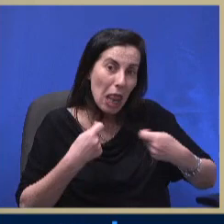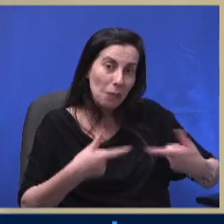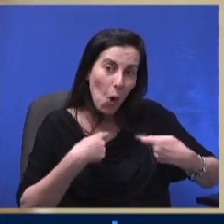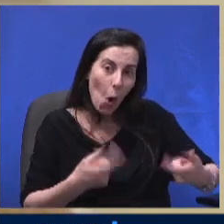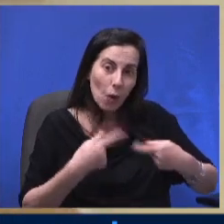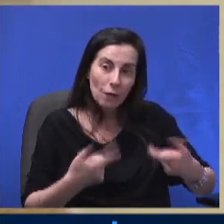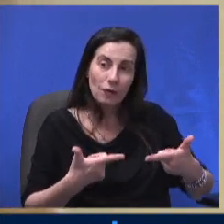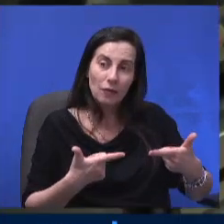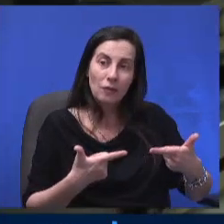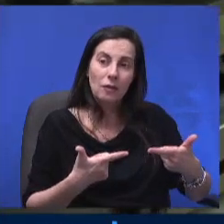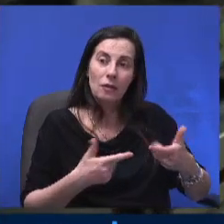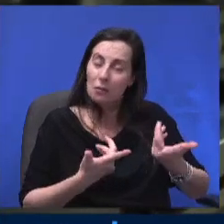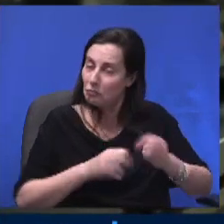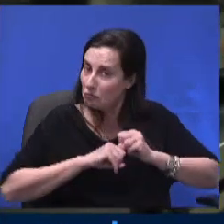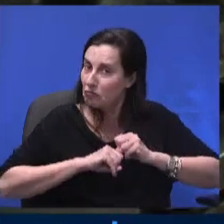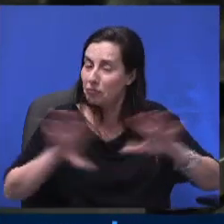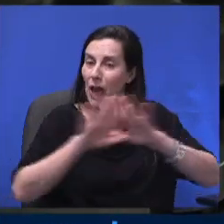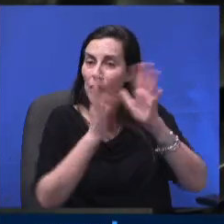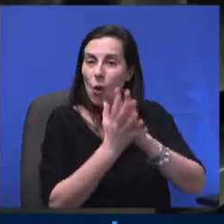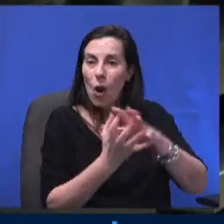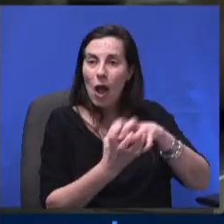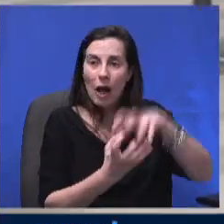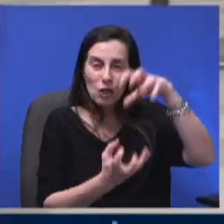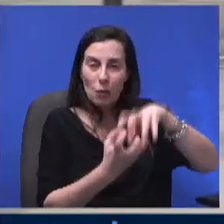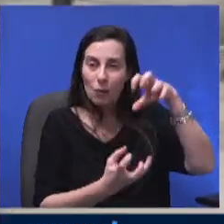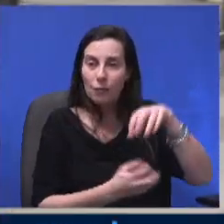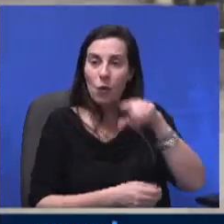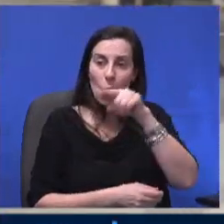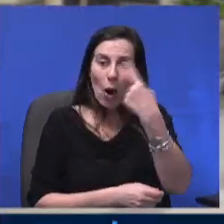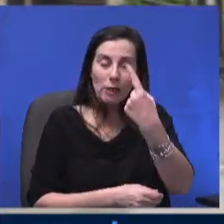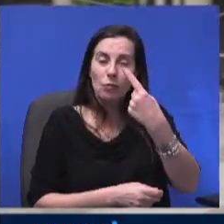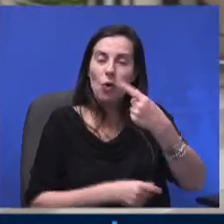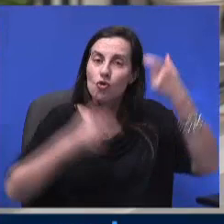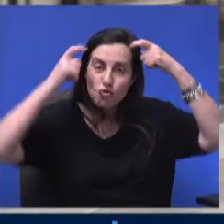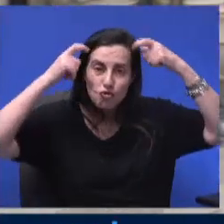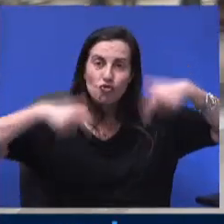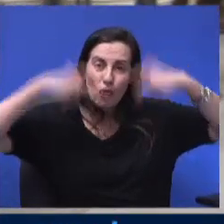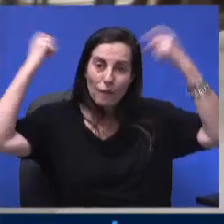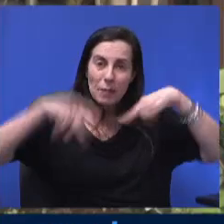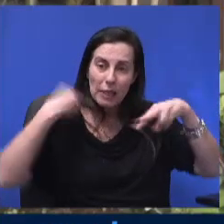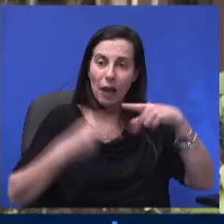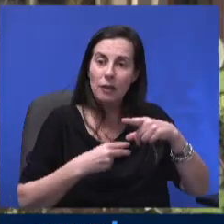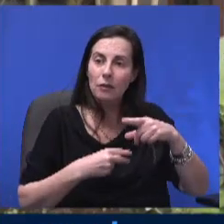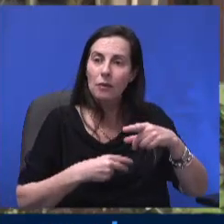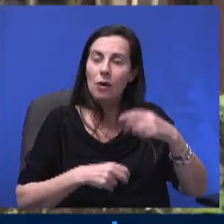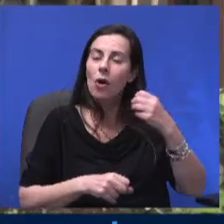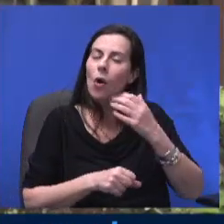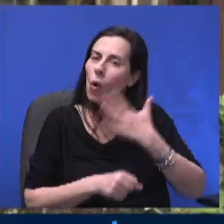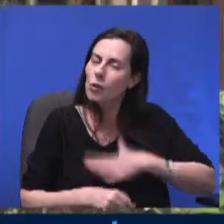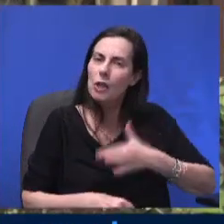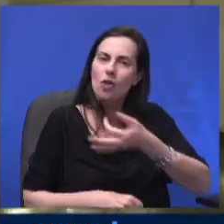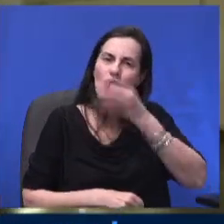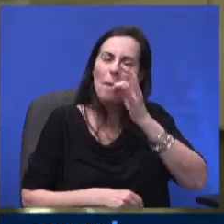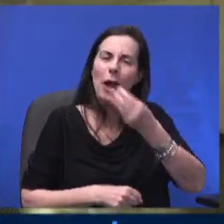ולהפיץ את הבשורה של עולם ההתססות. דיוויד פרנקל, השף של מסעדת פרונטו, שוקד על השבחת המנות בתפריט. אז פה יש לנו